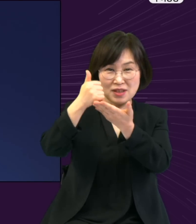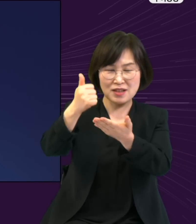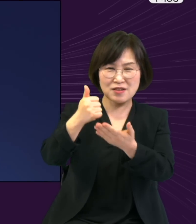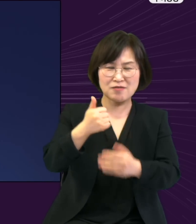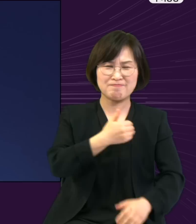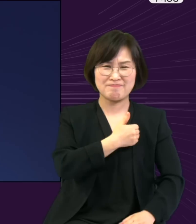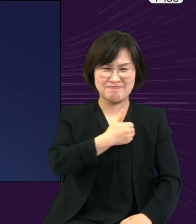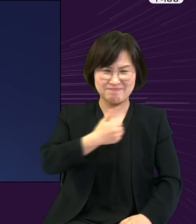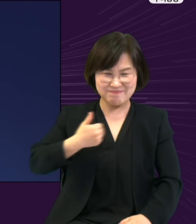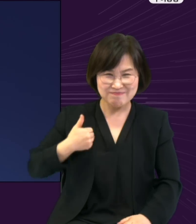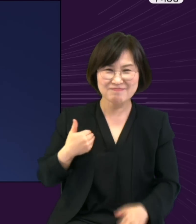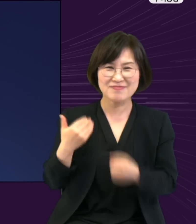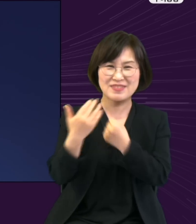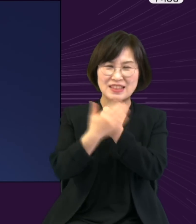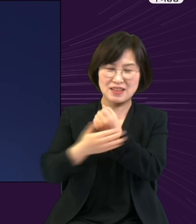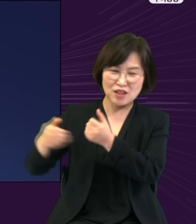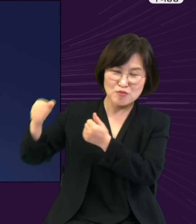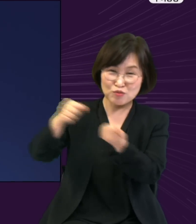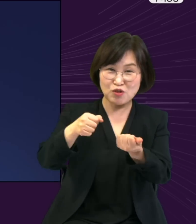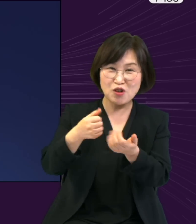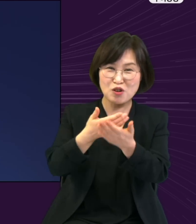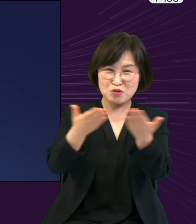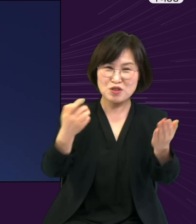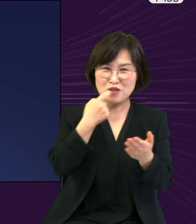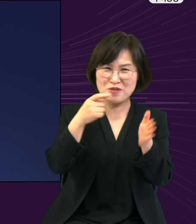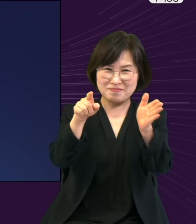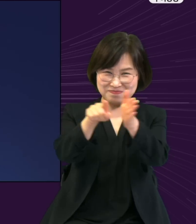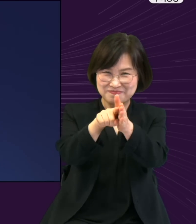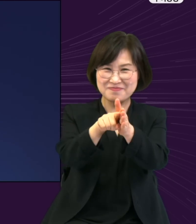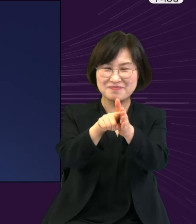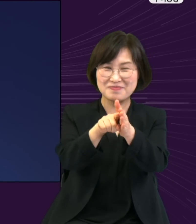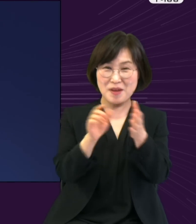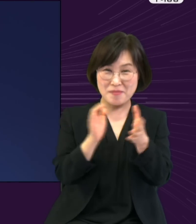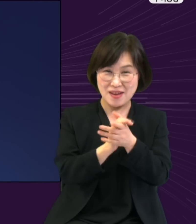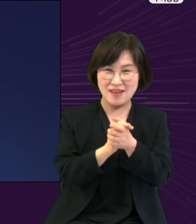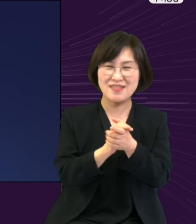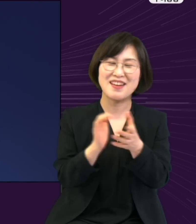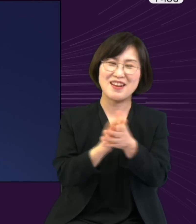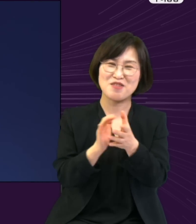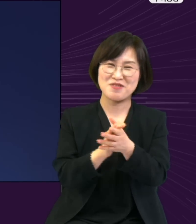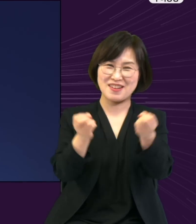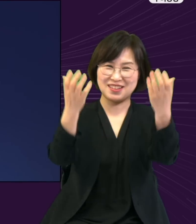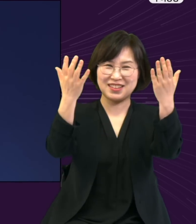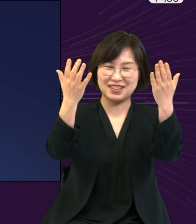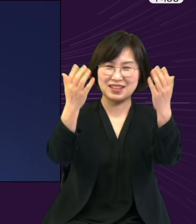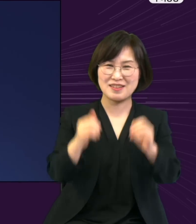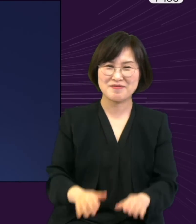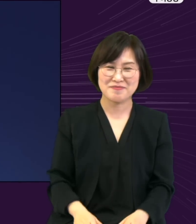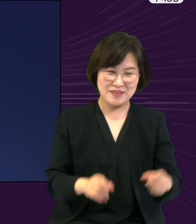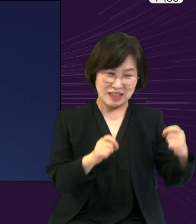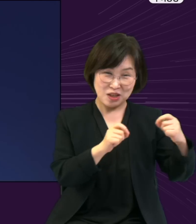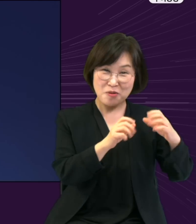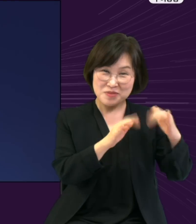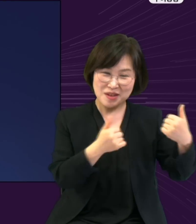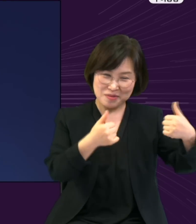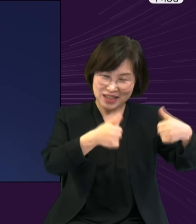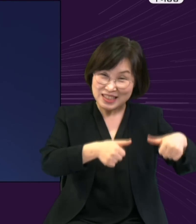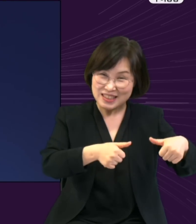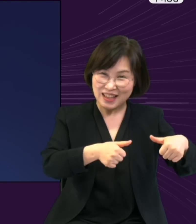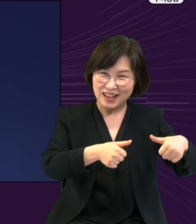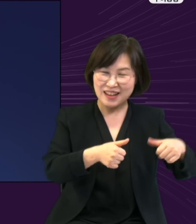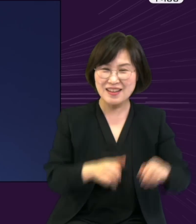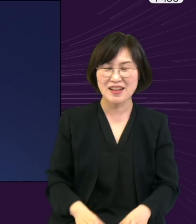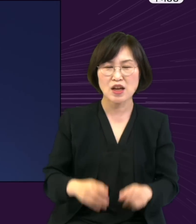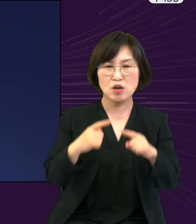흡족한 은혜를 부어주실 줄로 믿습니다. 할렐루야. 옆 사람하고 이렇게 인사하겠습니다.